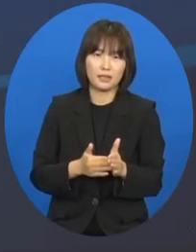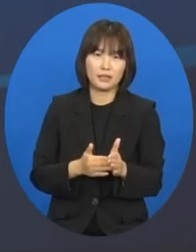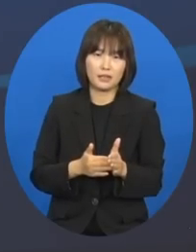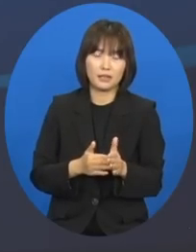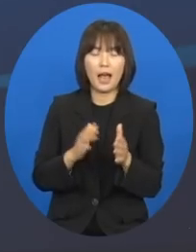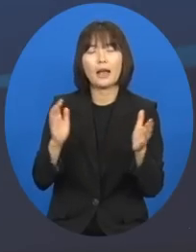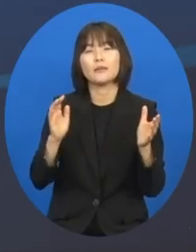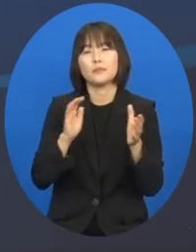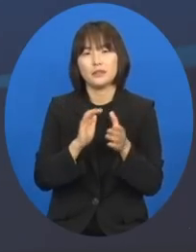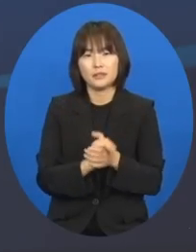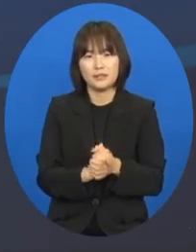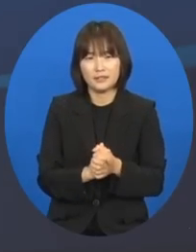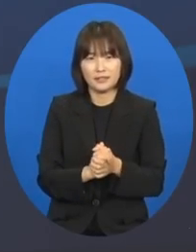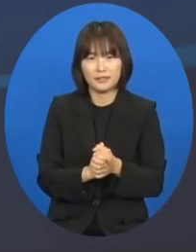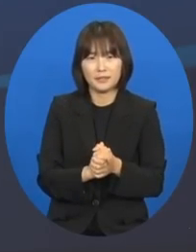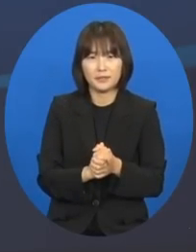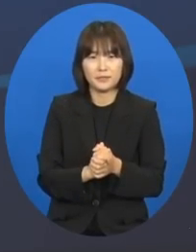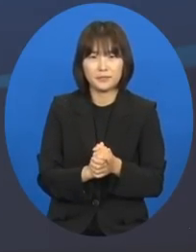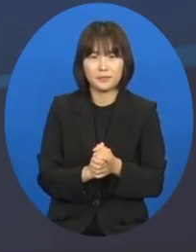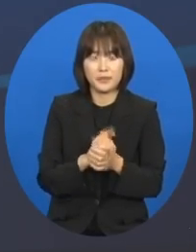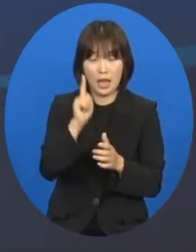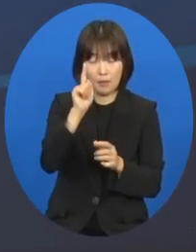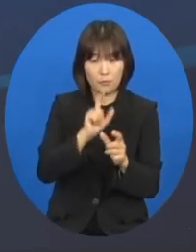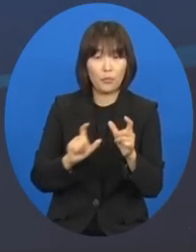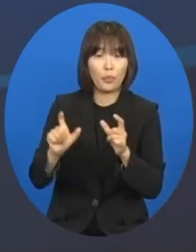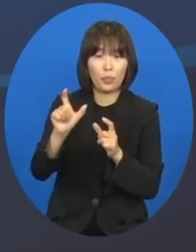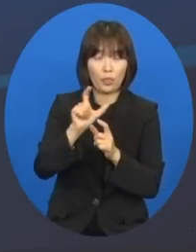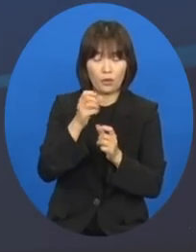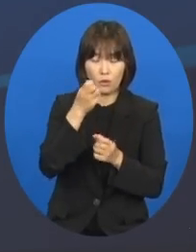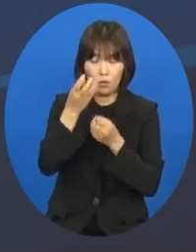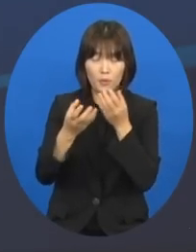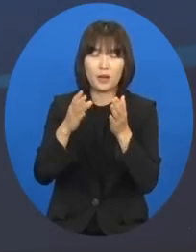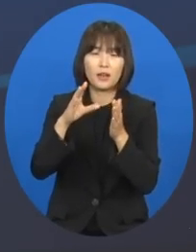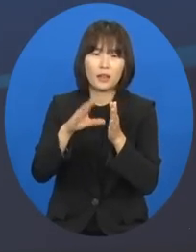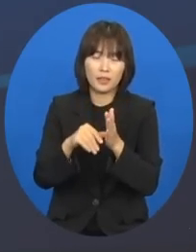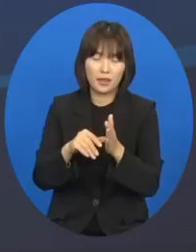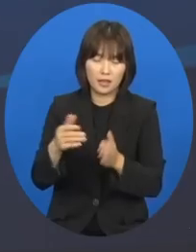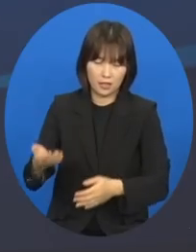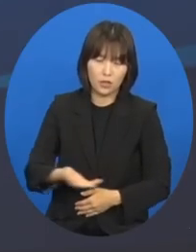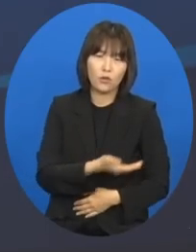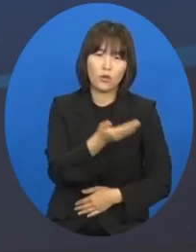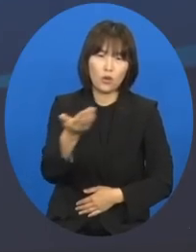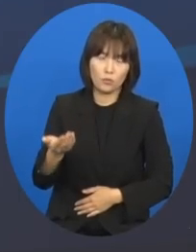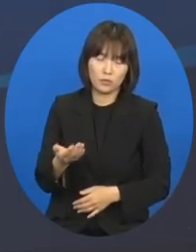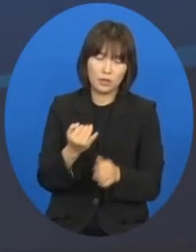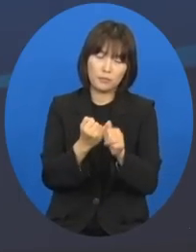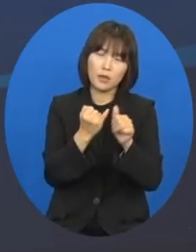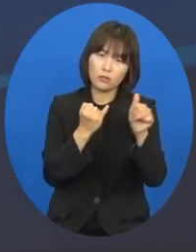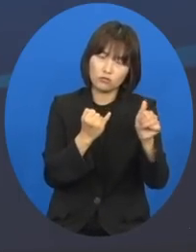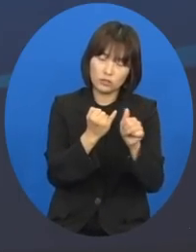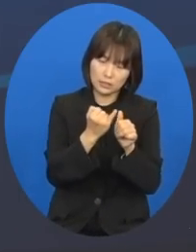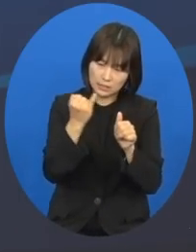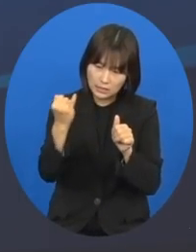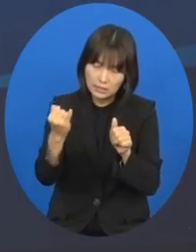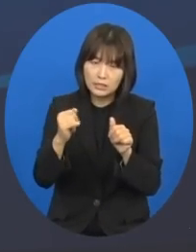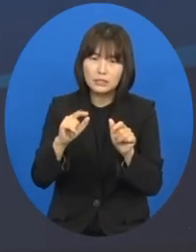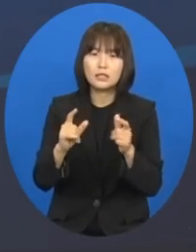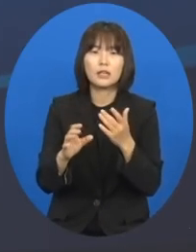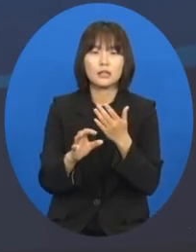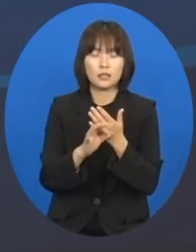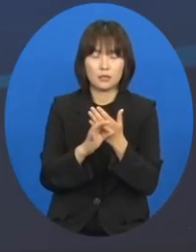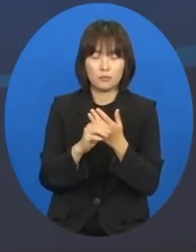아멘 한번도 고백하실 때 이번에는 여러분의 배우자 아니면 여러분의